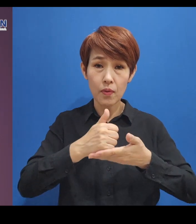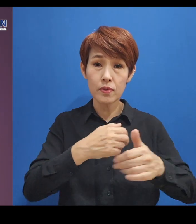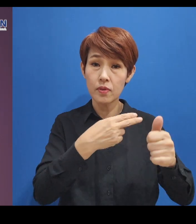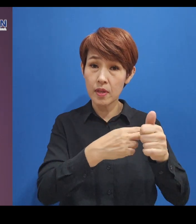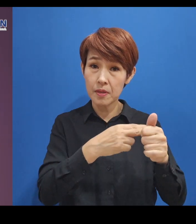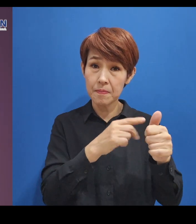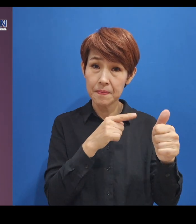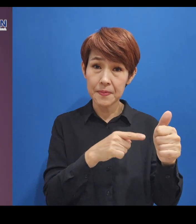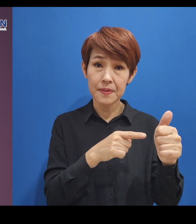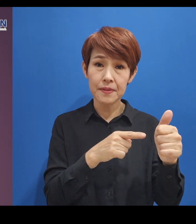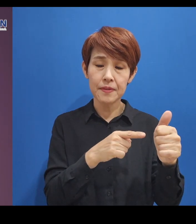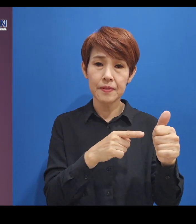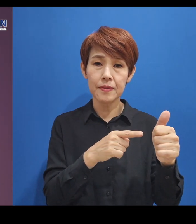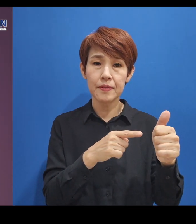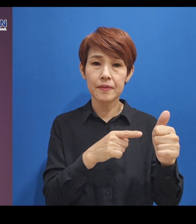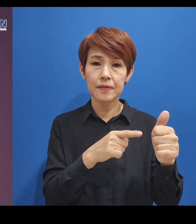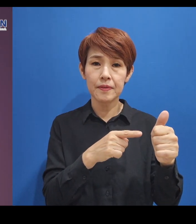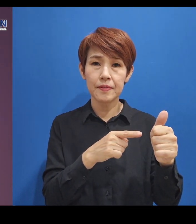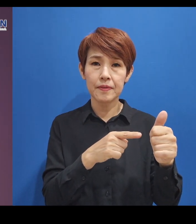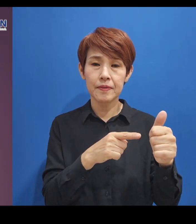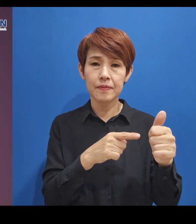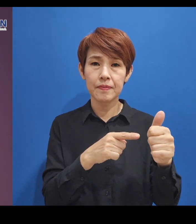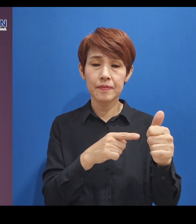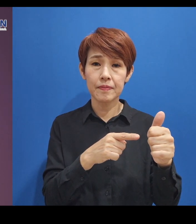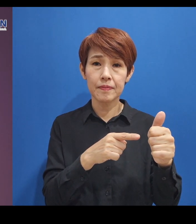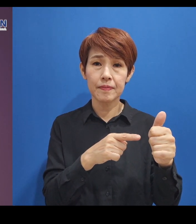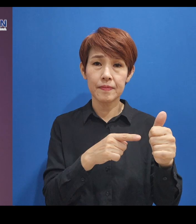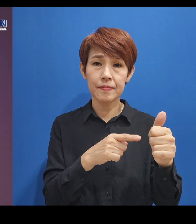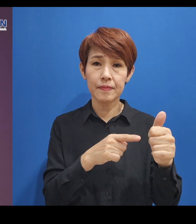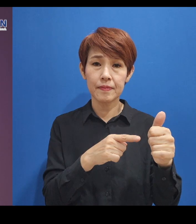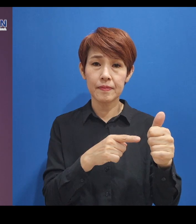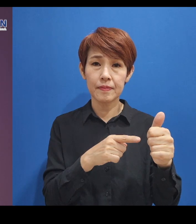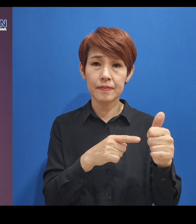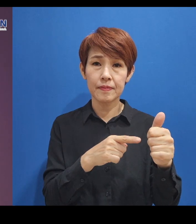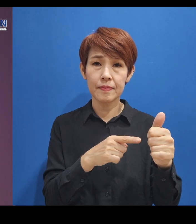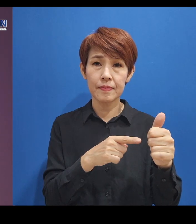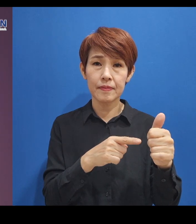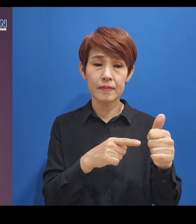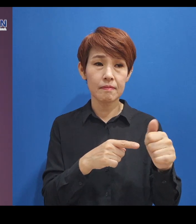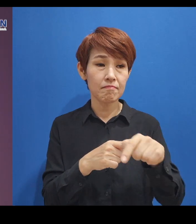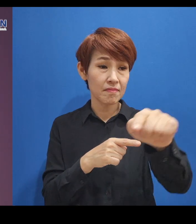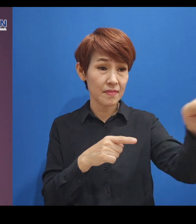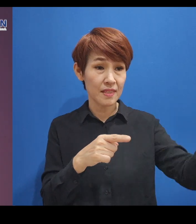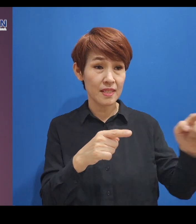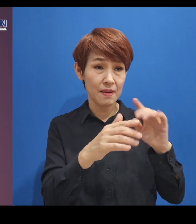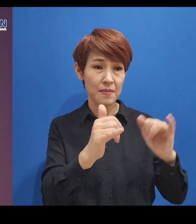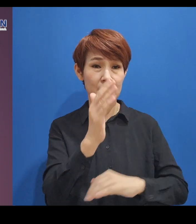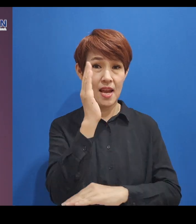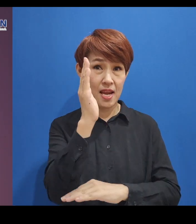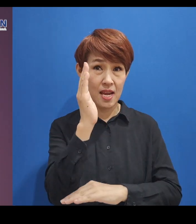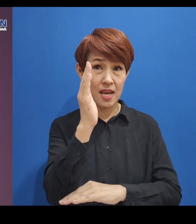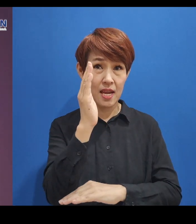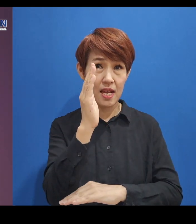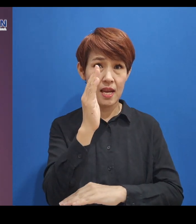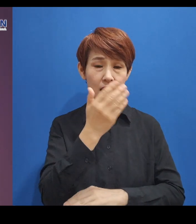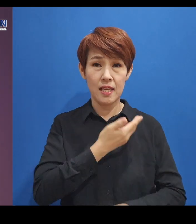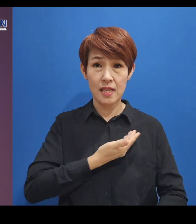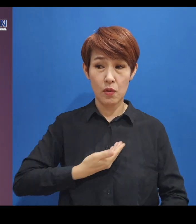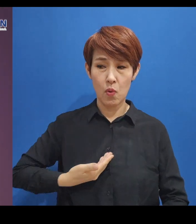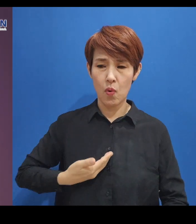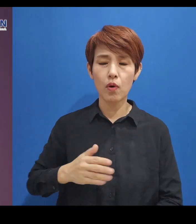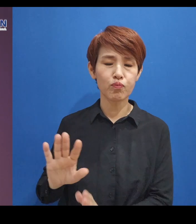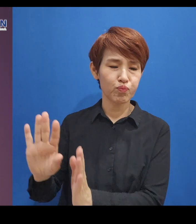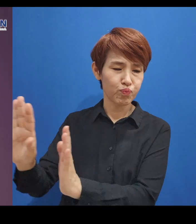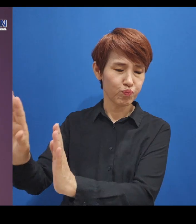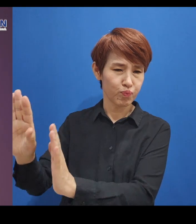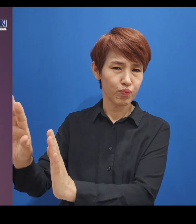가말리엘은 첫째, 자기가 지금 자기 동역자들에게 무엇라고 말을 할 텐데 옆에 사도들을 두지